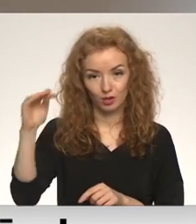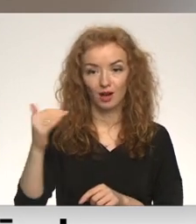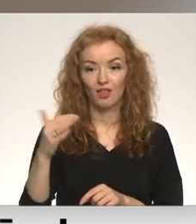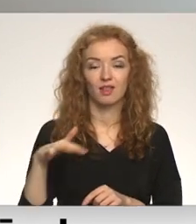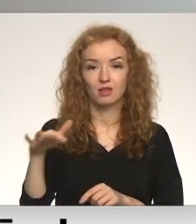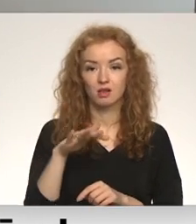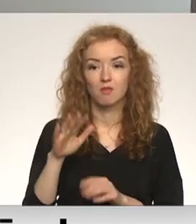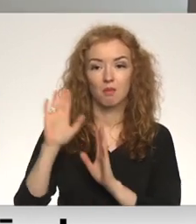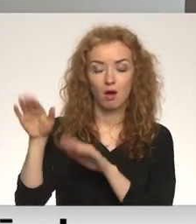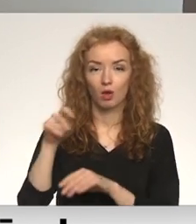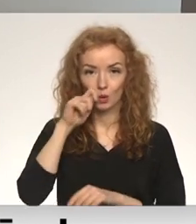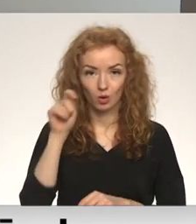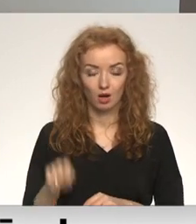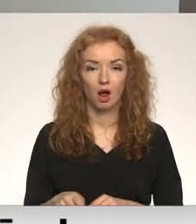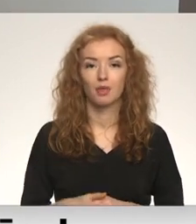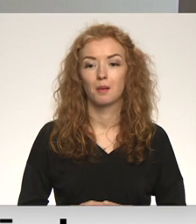Ukrainā.